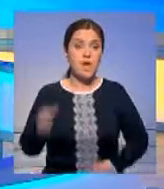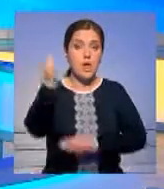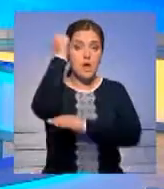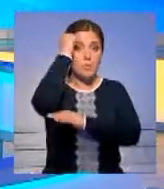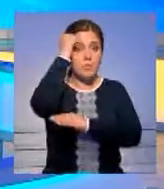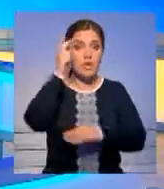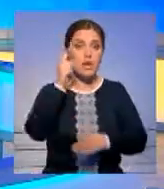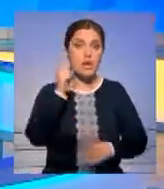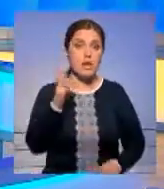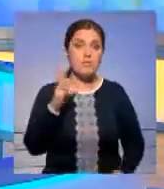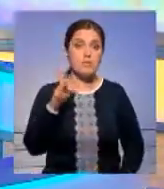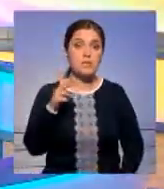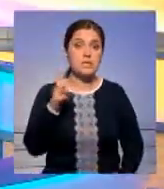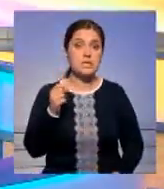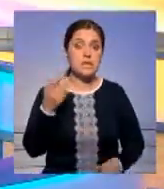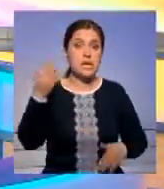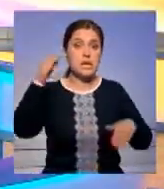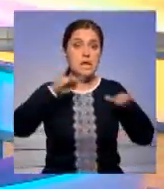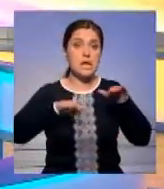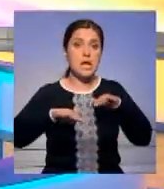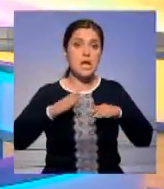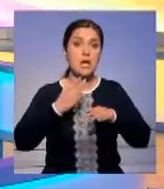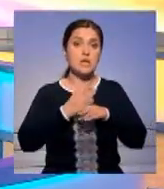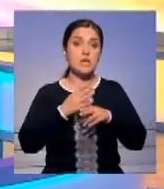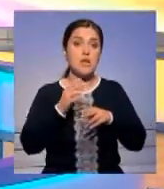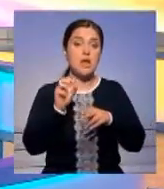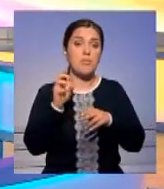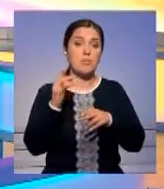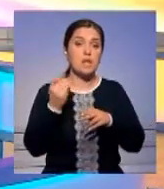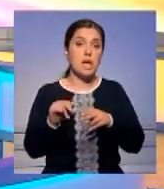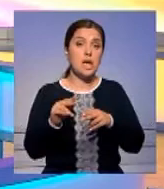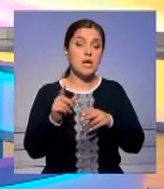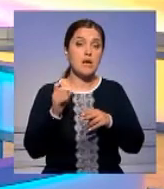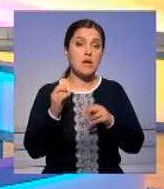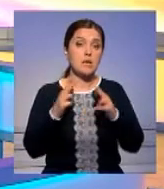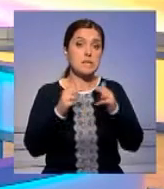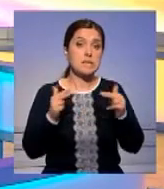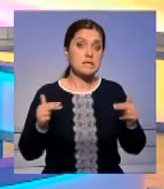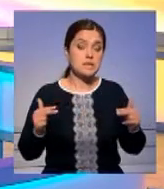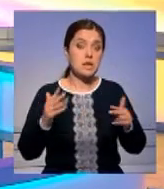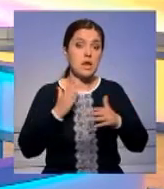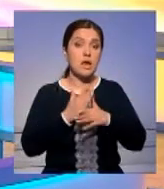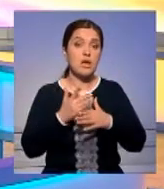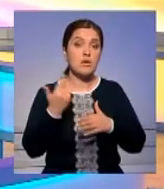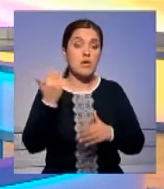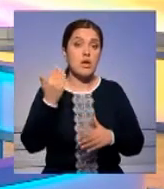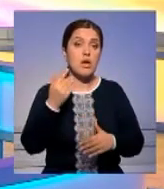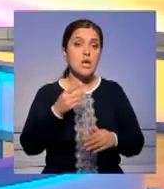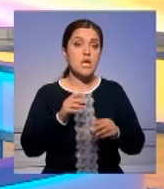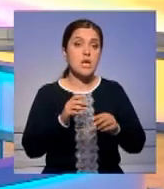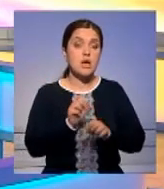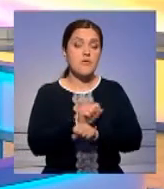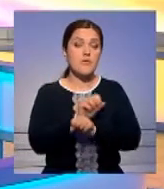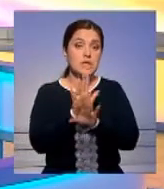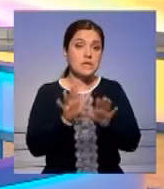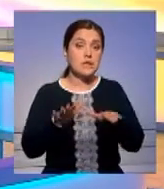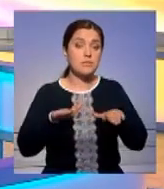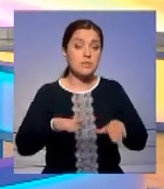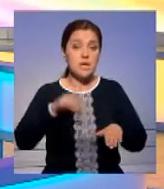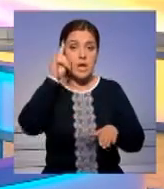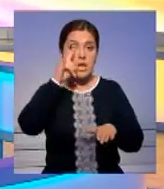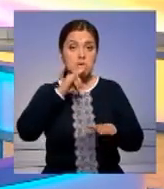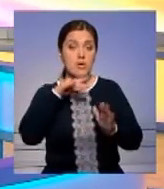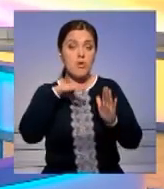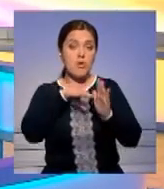Мемориал хан Моласы, гора Едыге, резиденция Аблайхана. Эти и другие общенациональные сакральные места Казахстана объединили в один